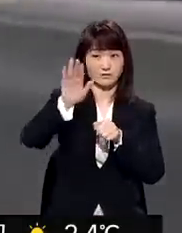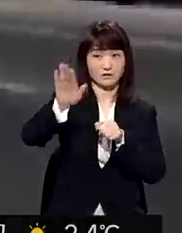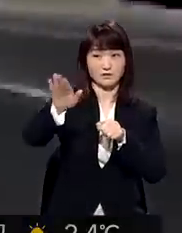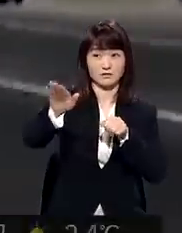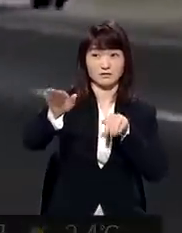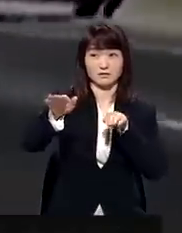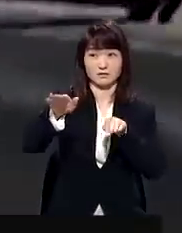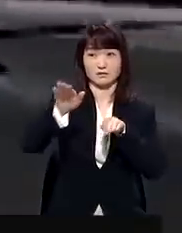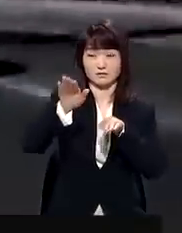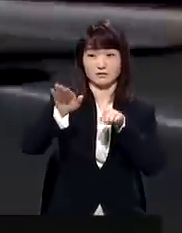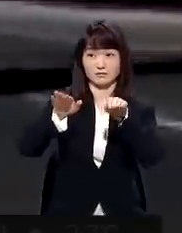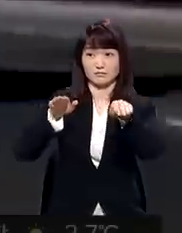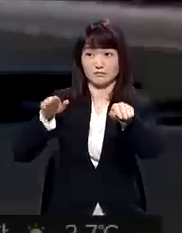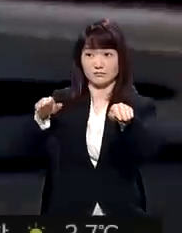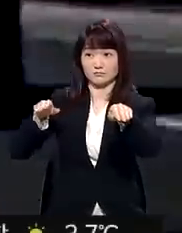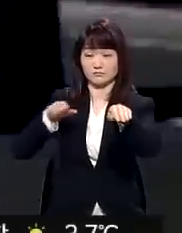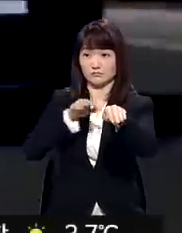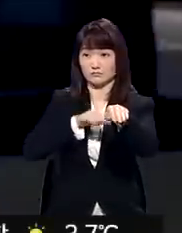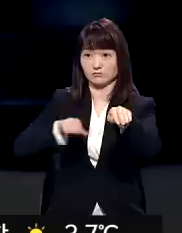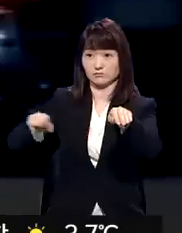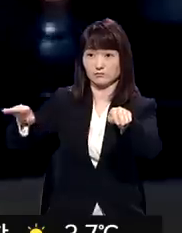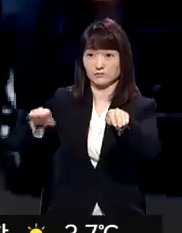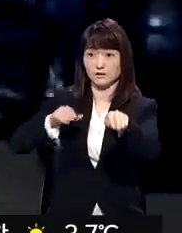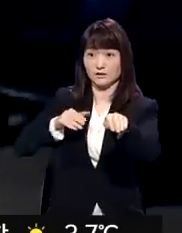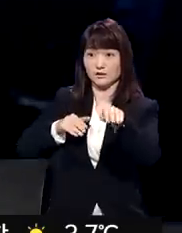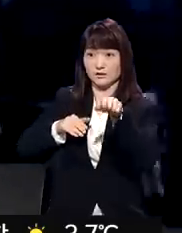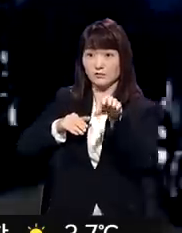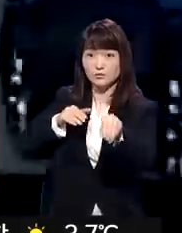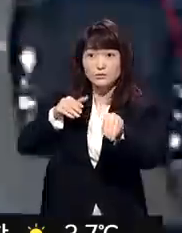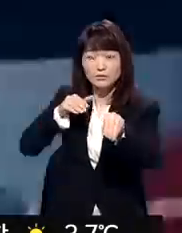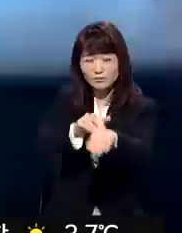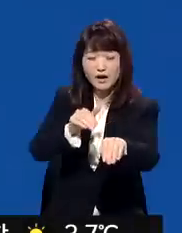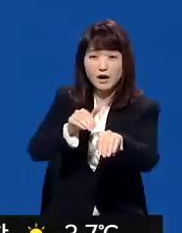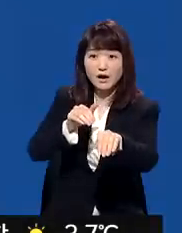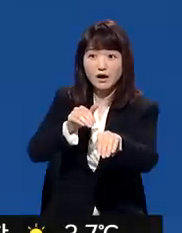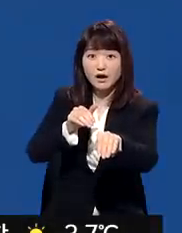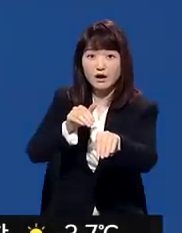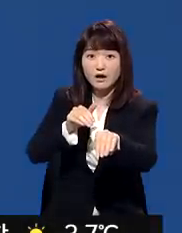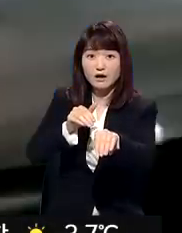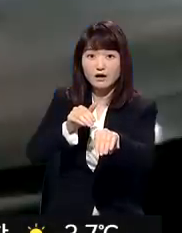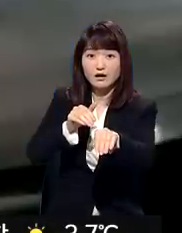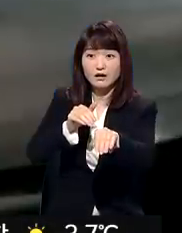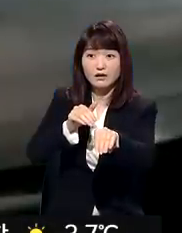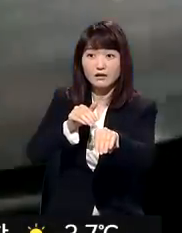앞에 차선 바꿨고 어 왜 이렇게가 왜서 있어 왜서 있어 안 돼 안 돼